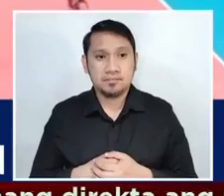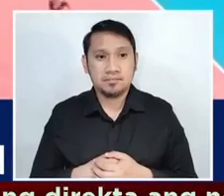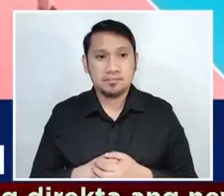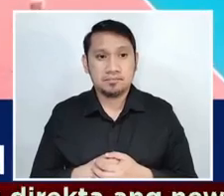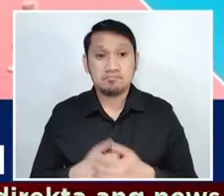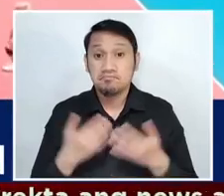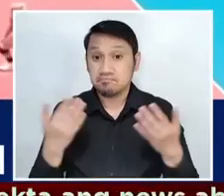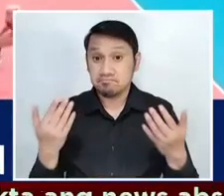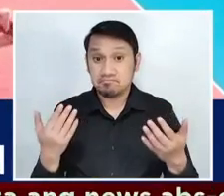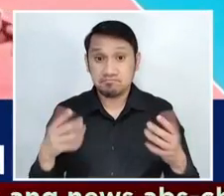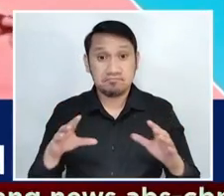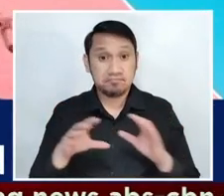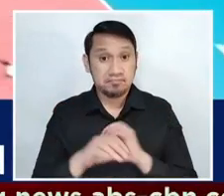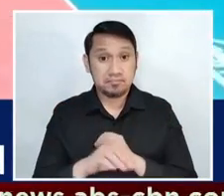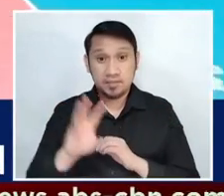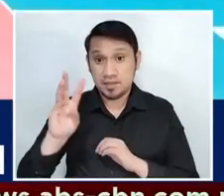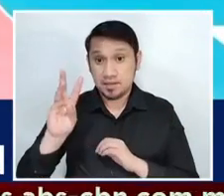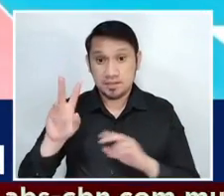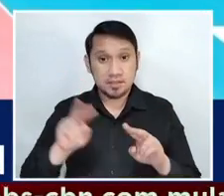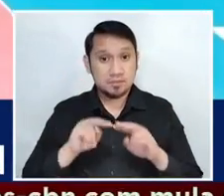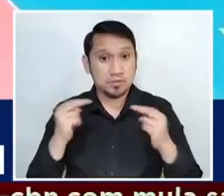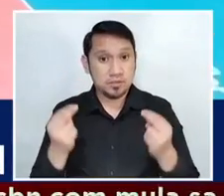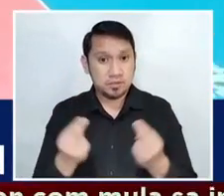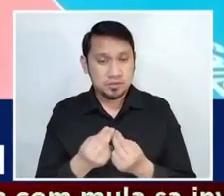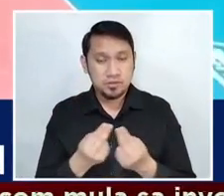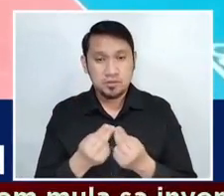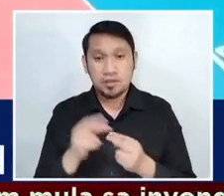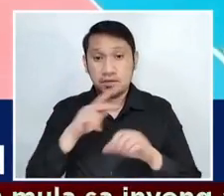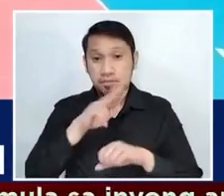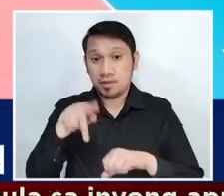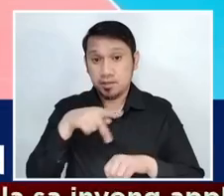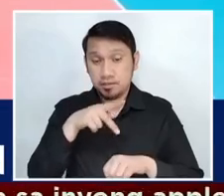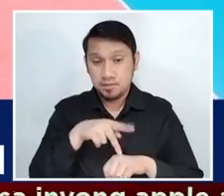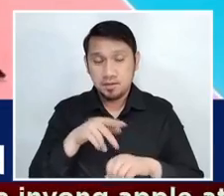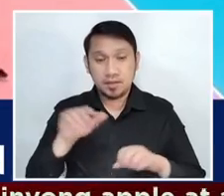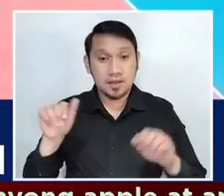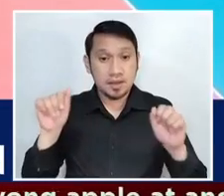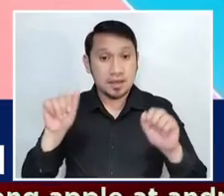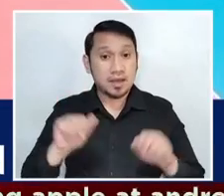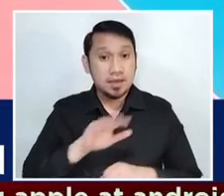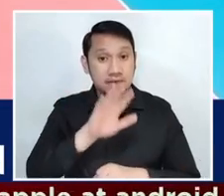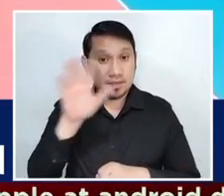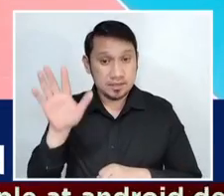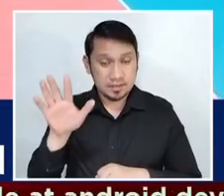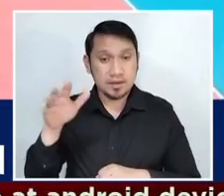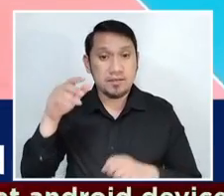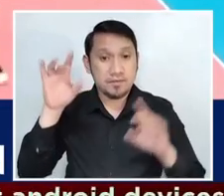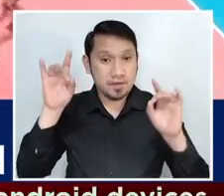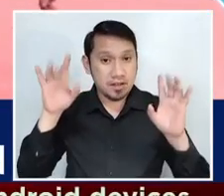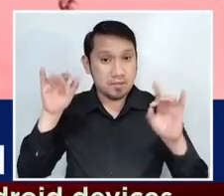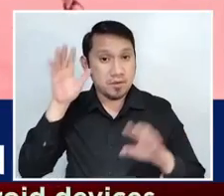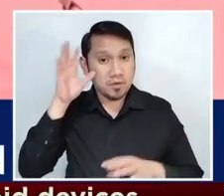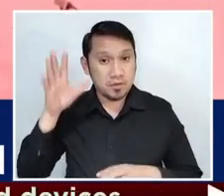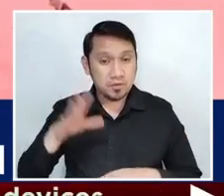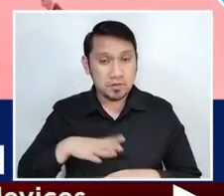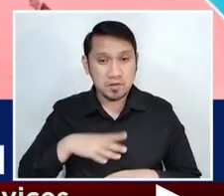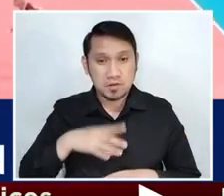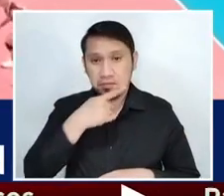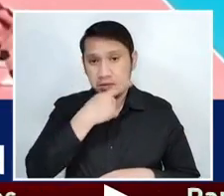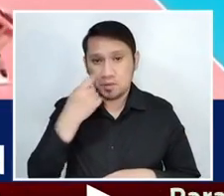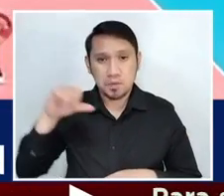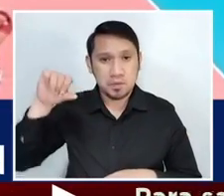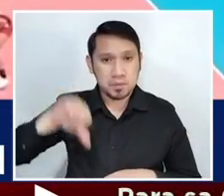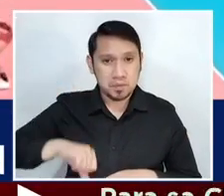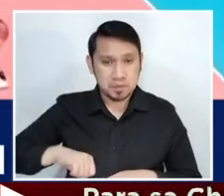Nagtapos naman sa ika-anim na pwesto ang Pilipinas sa Asian Volleyball Confederation Cup for Women matapos mabigo sa Chinese Taipei sa